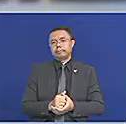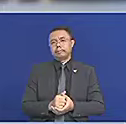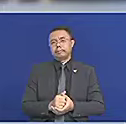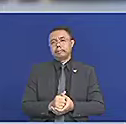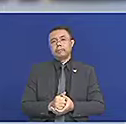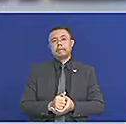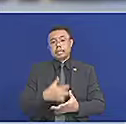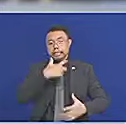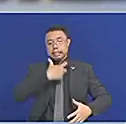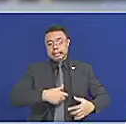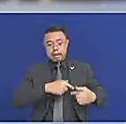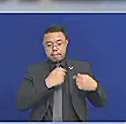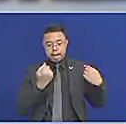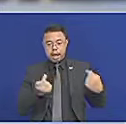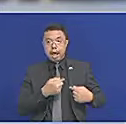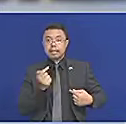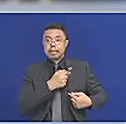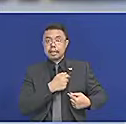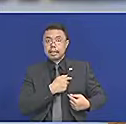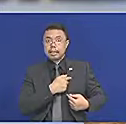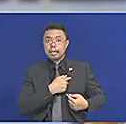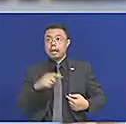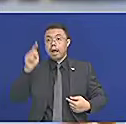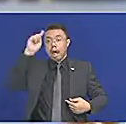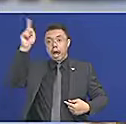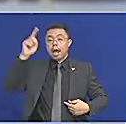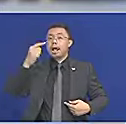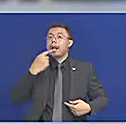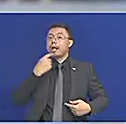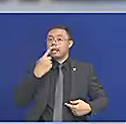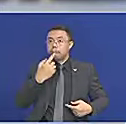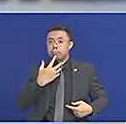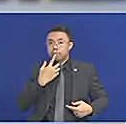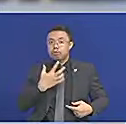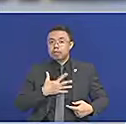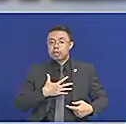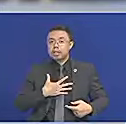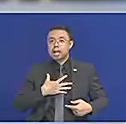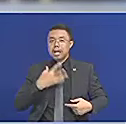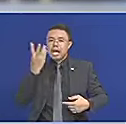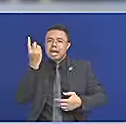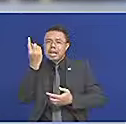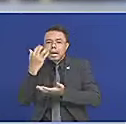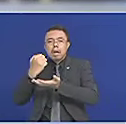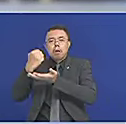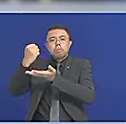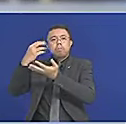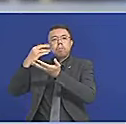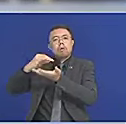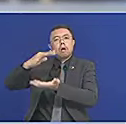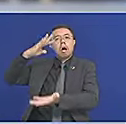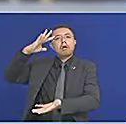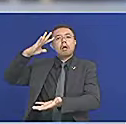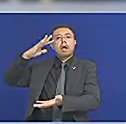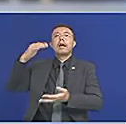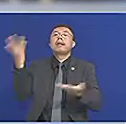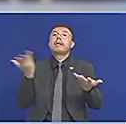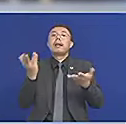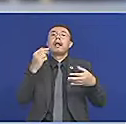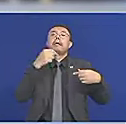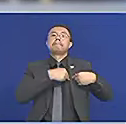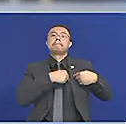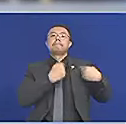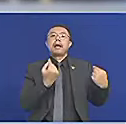Dengan sikap hati ini bahwa Allah kita tuh bernilai berharga. Ini di sini taruhnya.